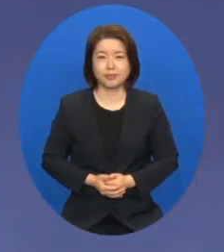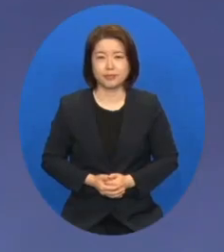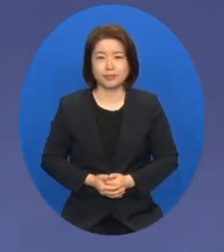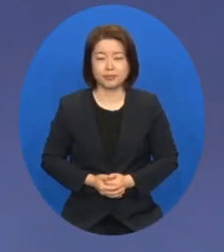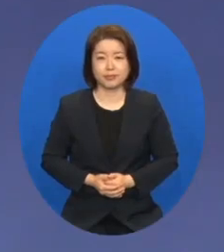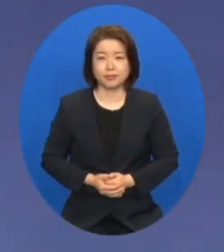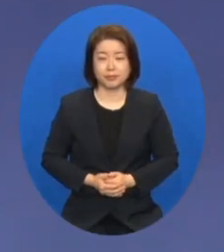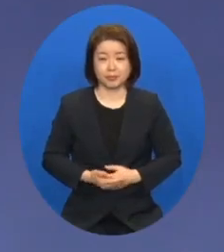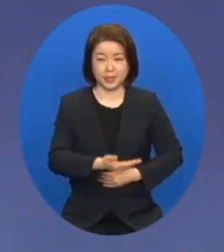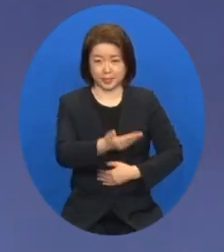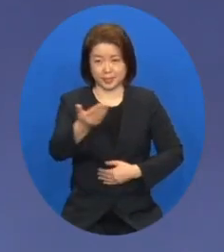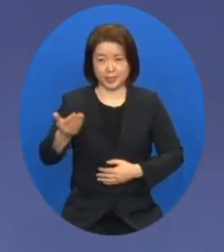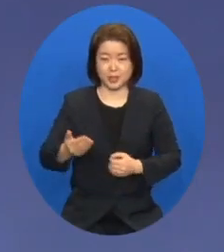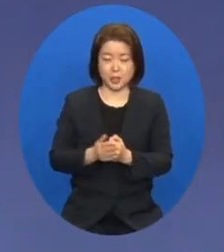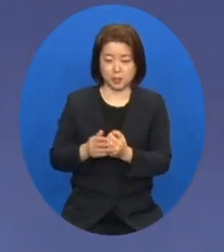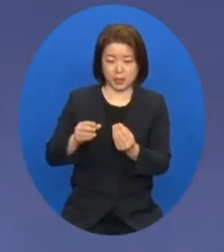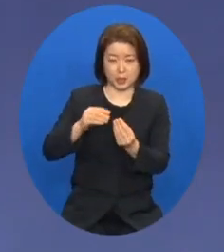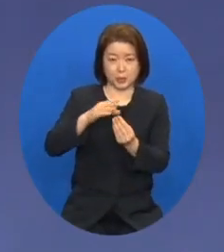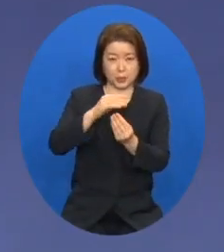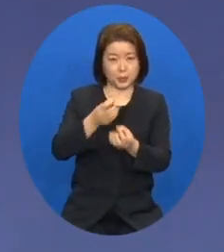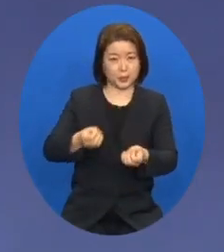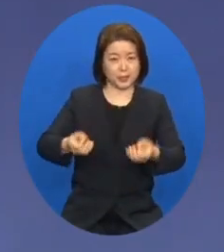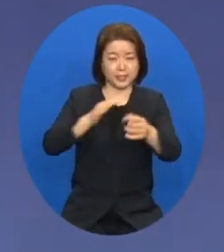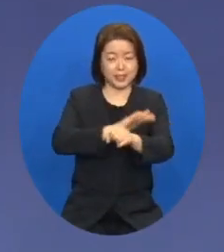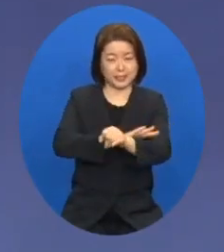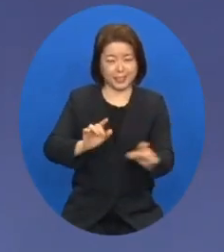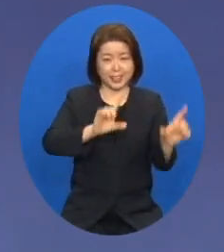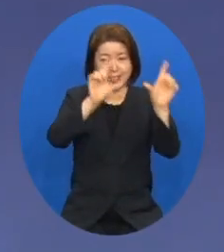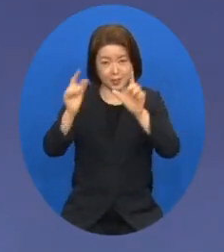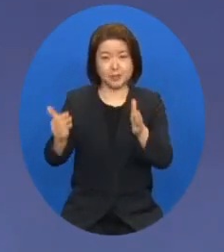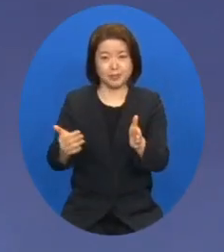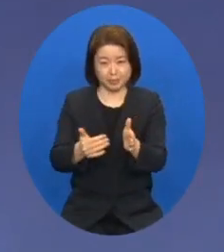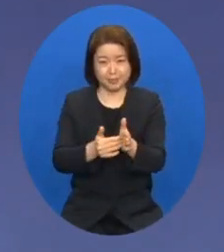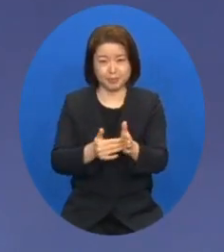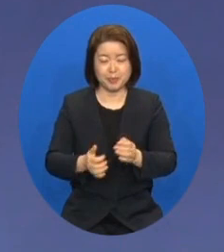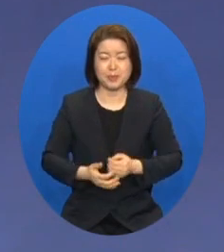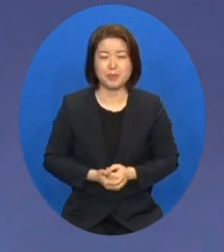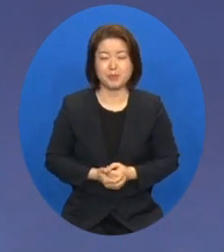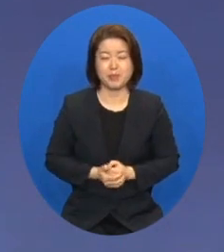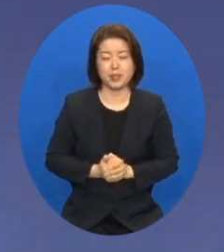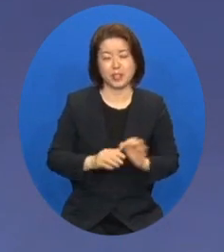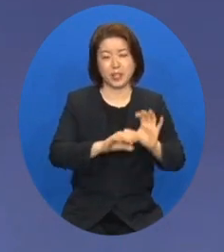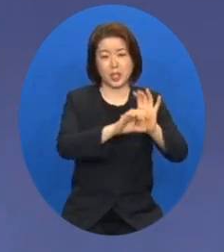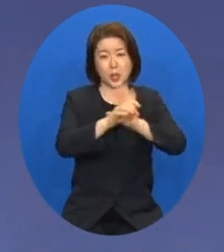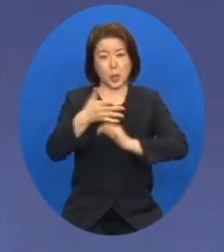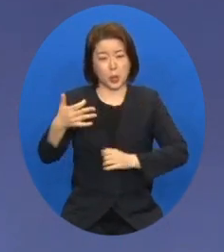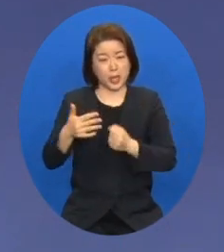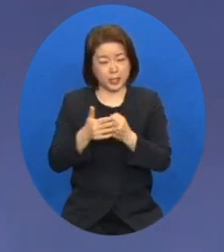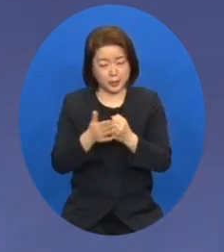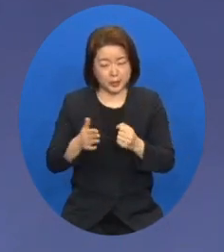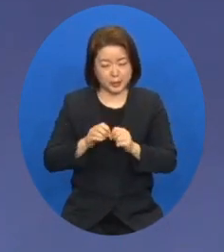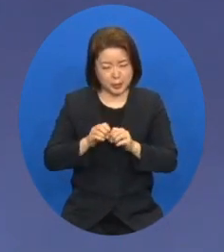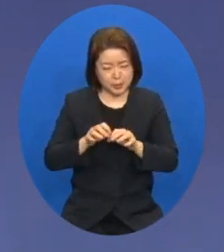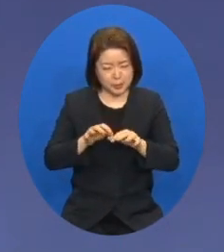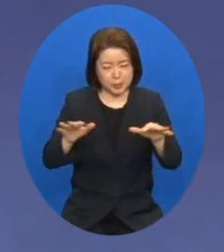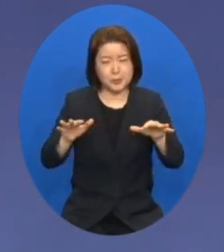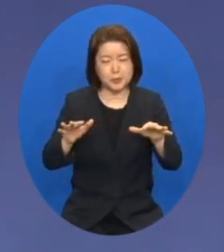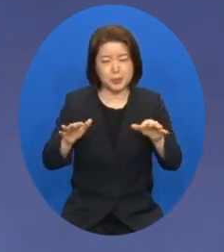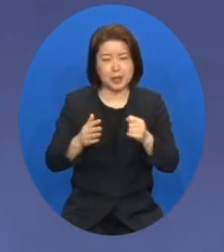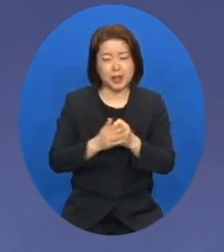청도 여러분 추석 명절 잘 보내셨습니까 코럴 알고 확산 때문에 아주 어려운